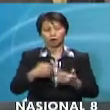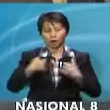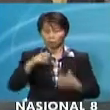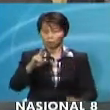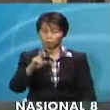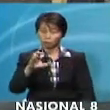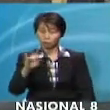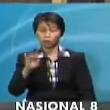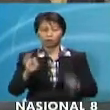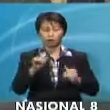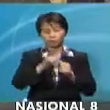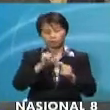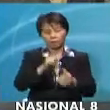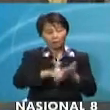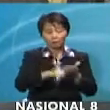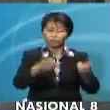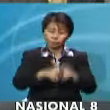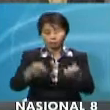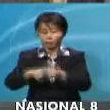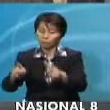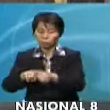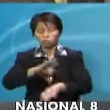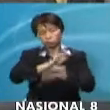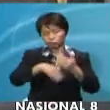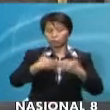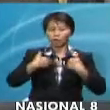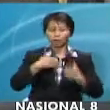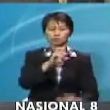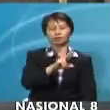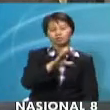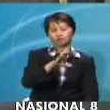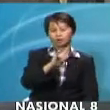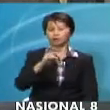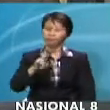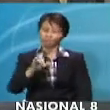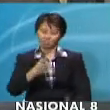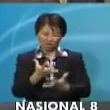Kalau tidak, everything that happened, we have RCI. Berlaku di